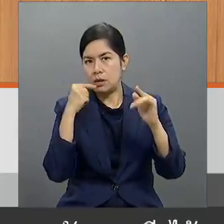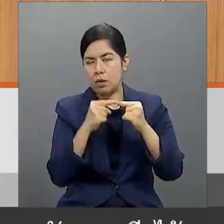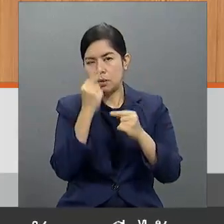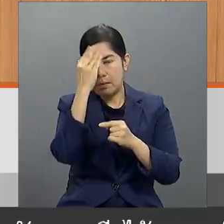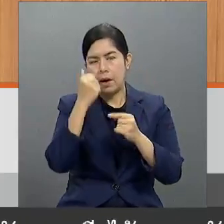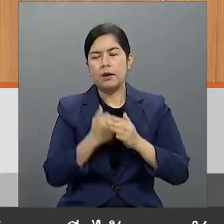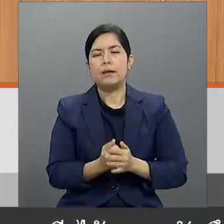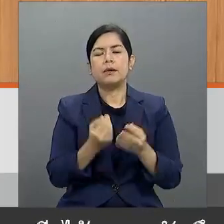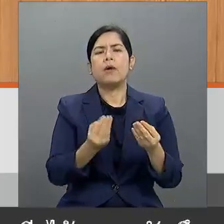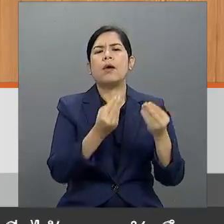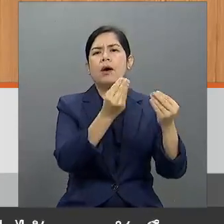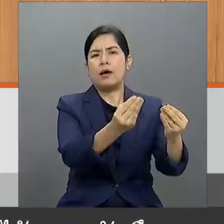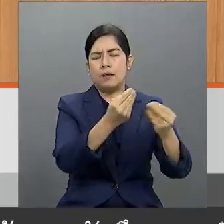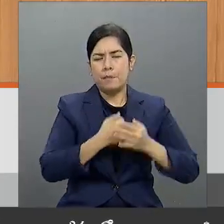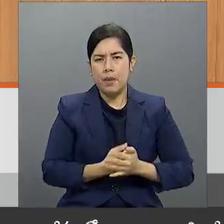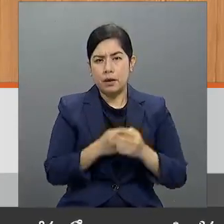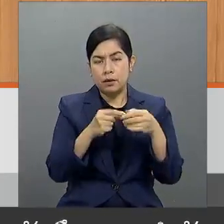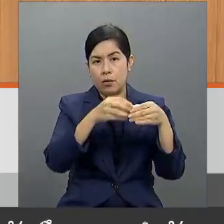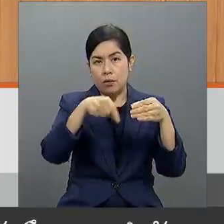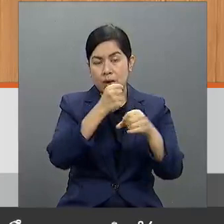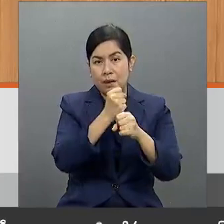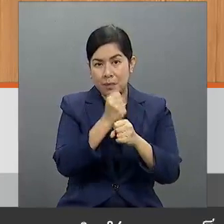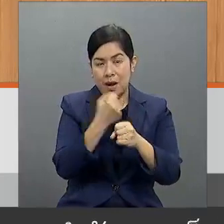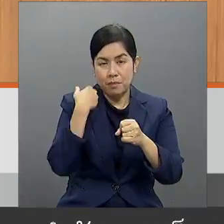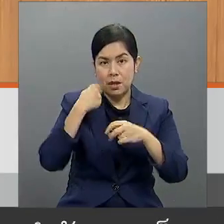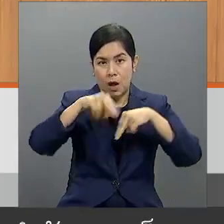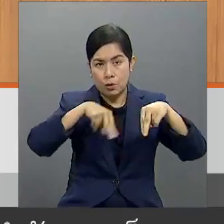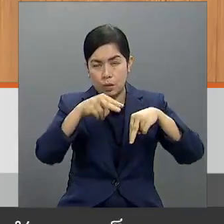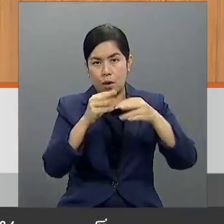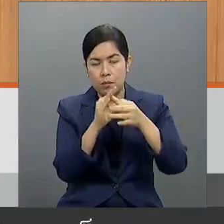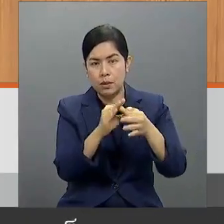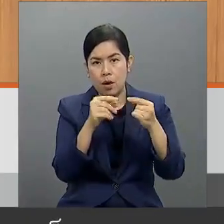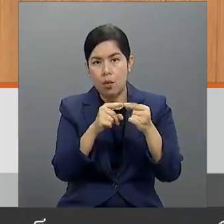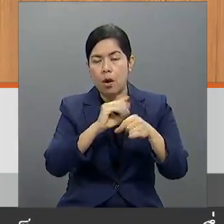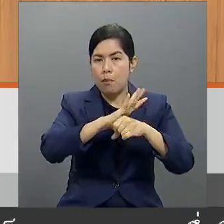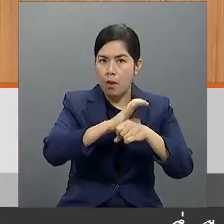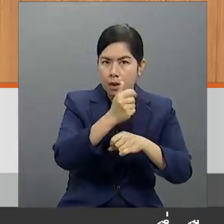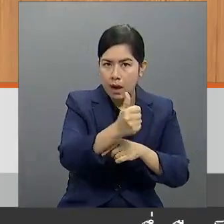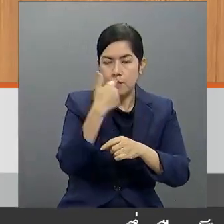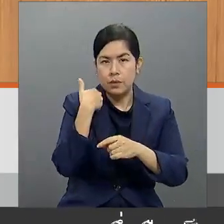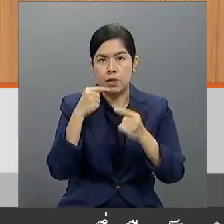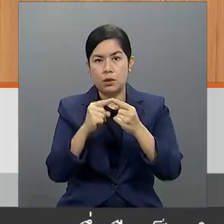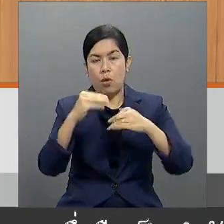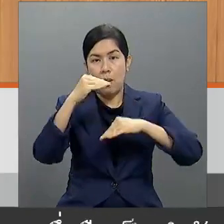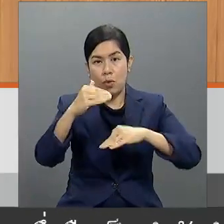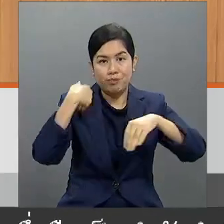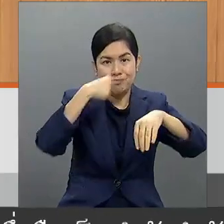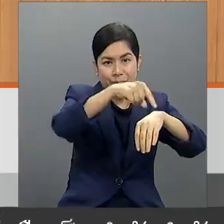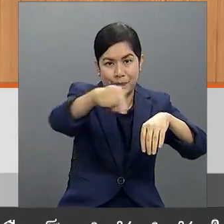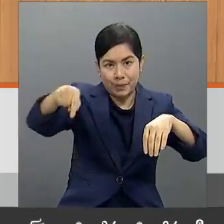ให้เกิดประสิทธิภาพในการสอบสวนโรคจำกัดวงในการระบาดของโรคและควบคุมการระบาด